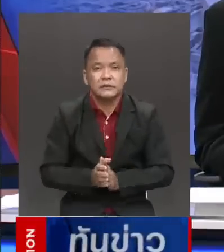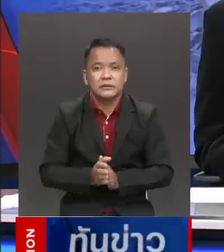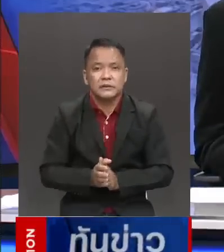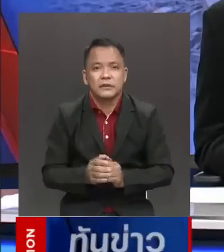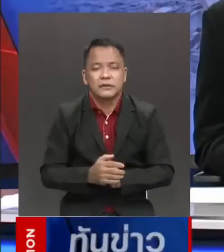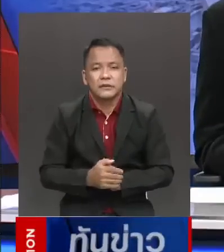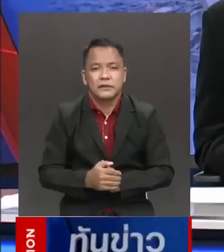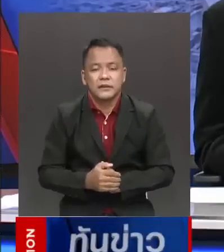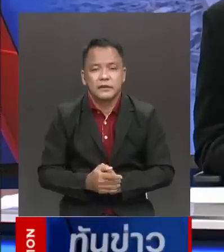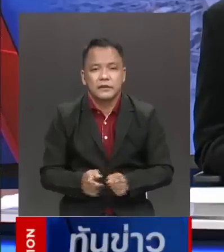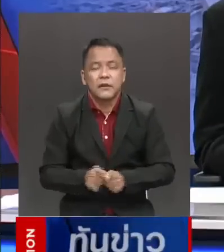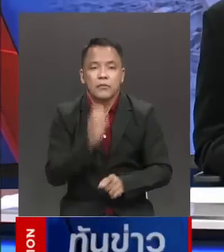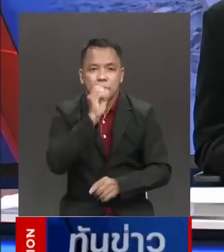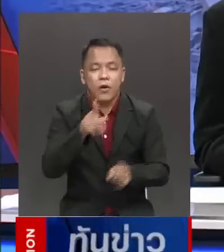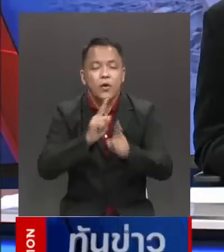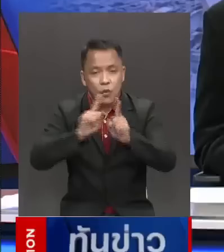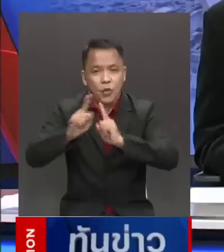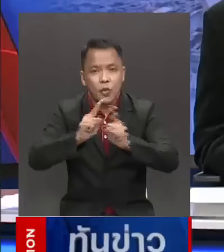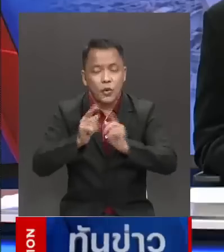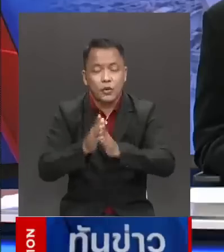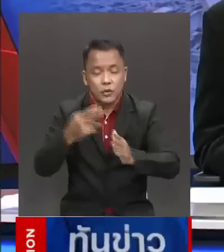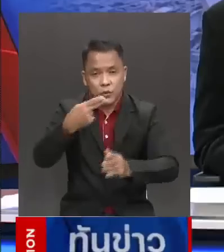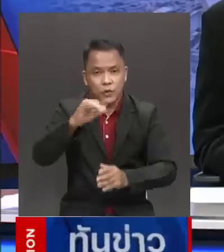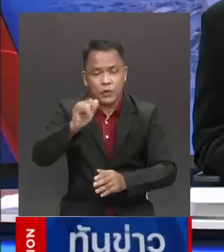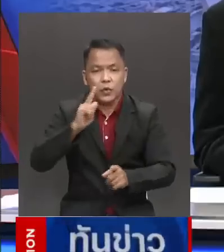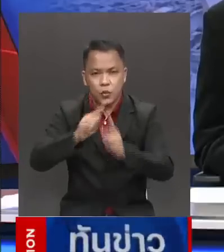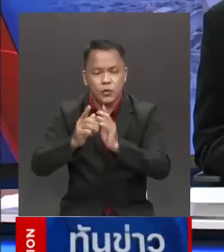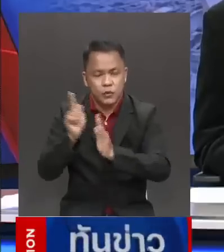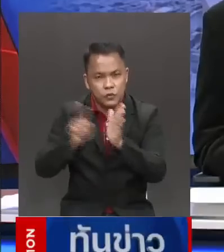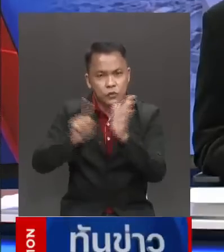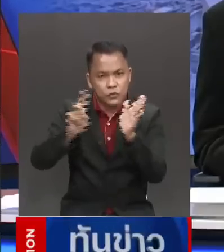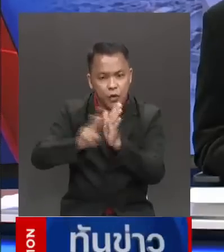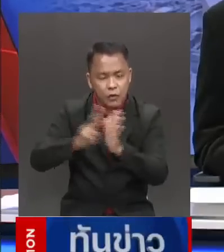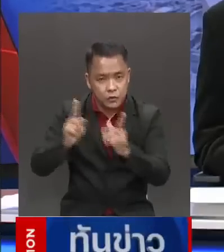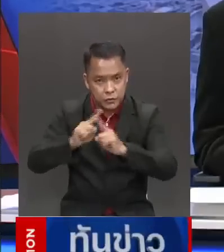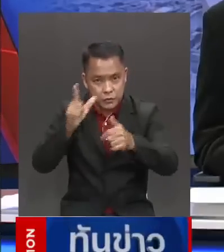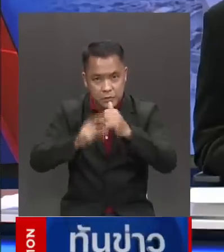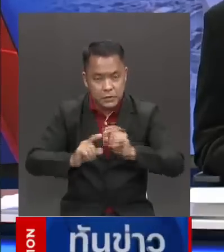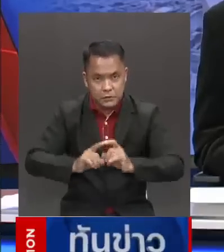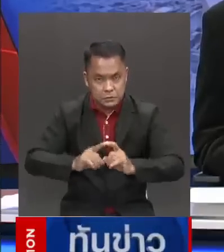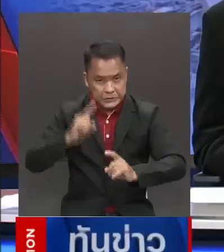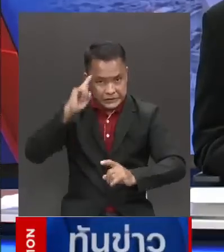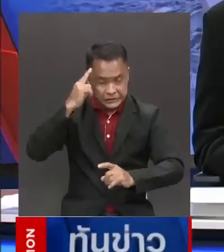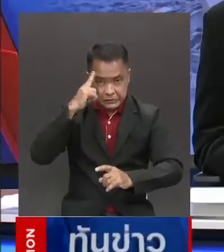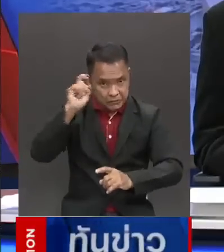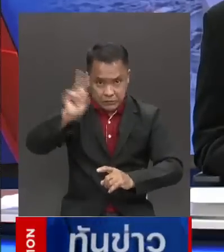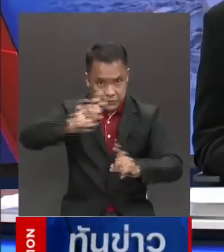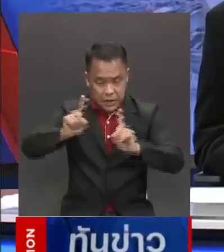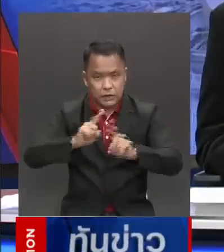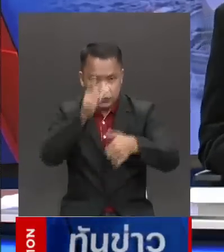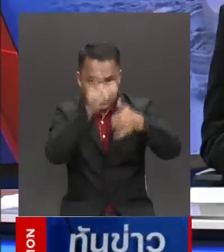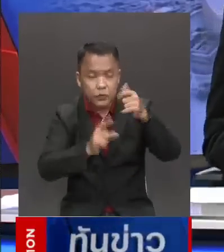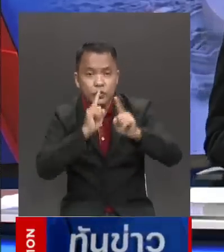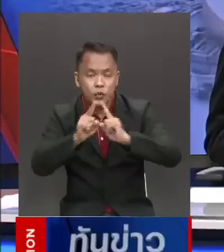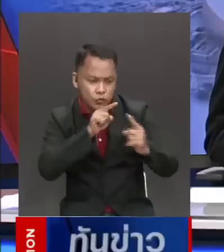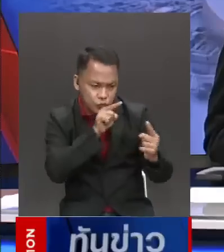านนครเนี่ยนะคะเคยบอกว่าคุยกับตัวของหยกเนี่ยมา 2-3 ครั้งน้องไม่ได้เป็นคนก้าวร้าวโดยนิสัยนะแต่เ